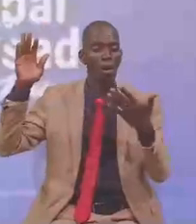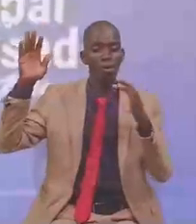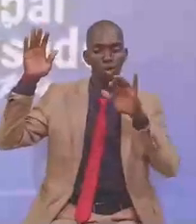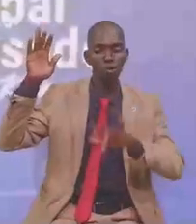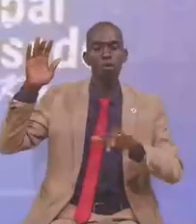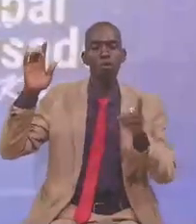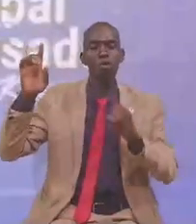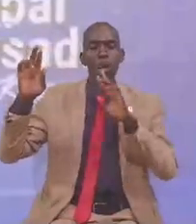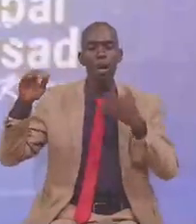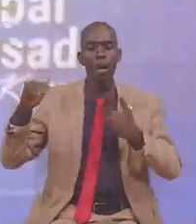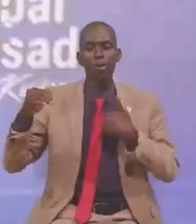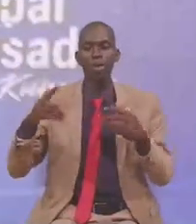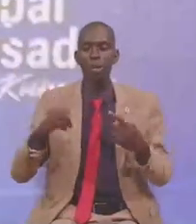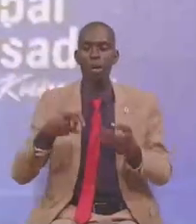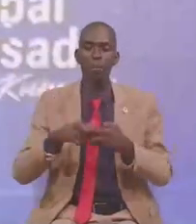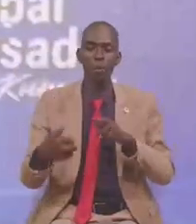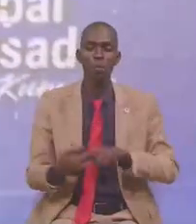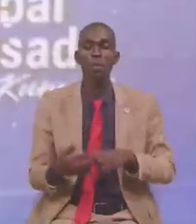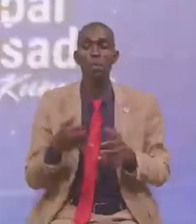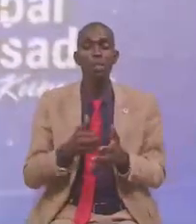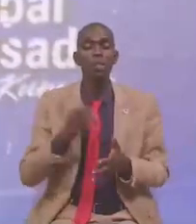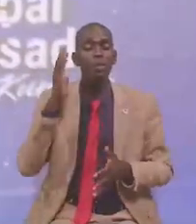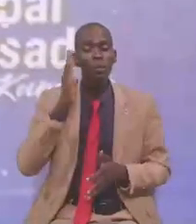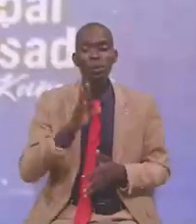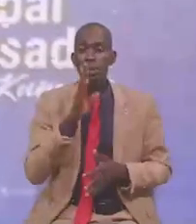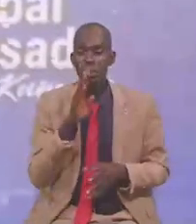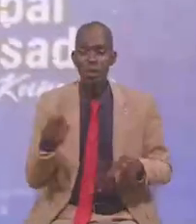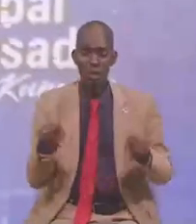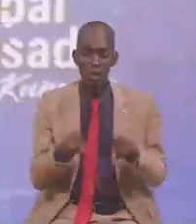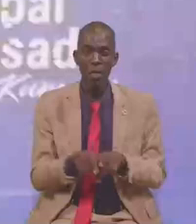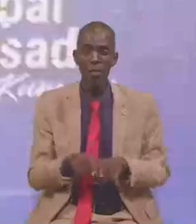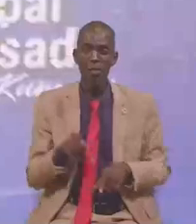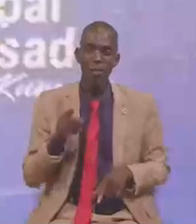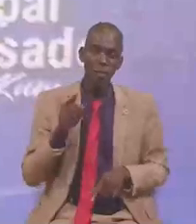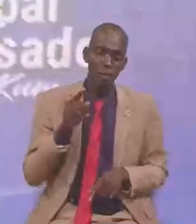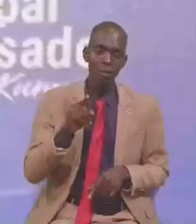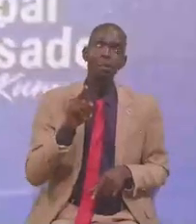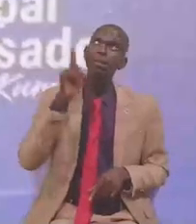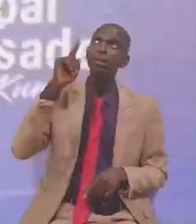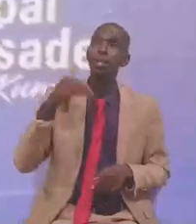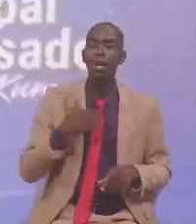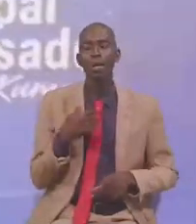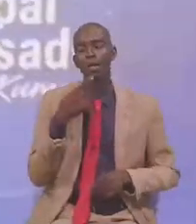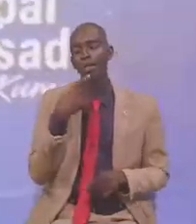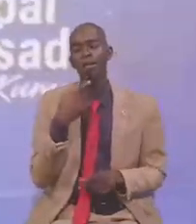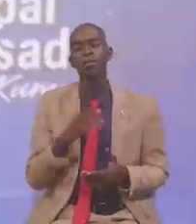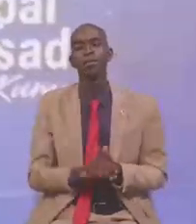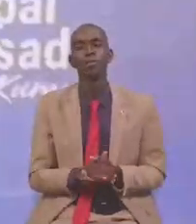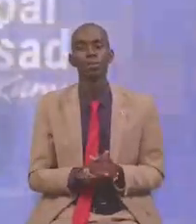mal. Il en sera comme cela a été dit. Nous prions